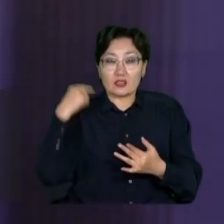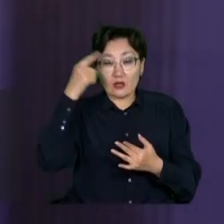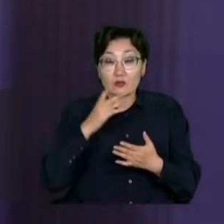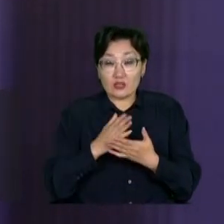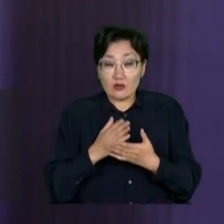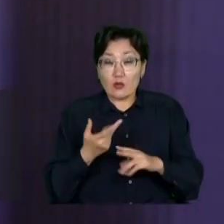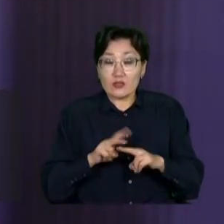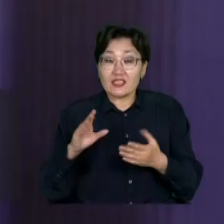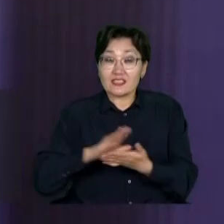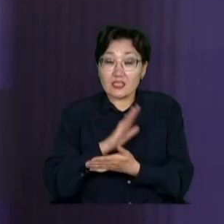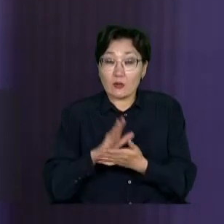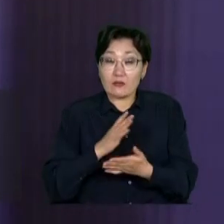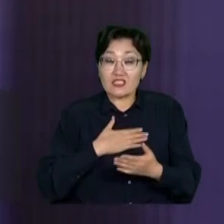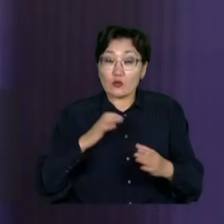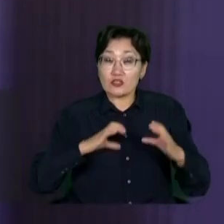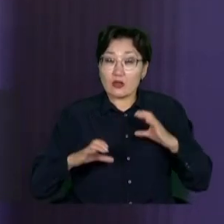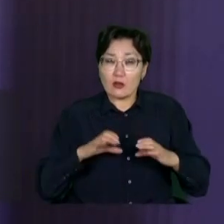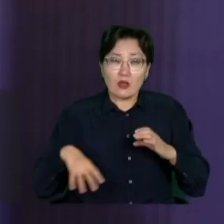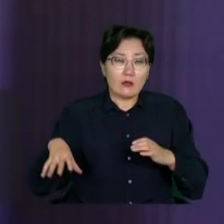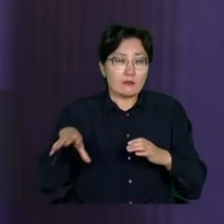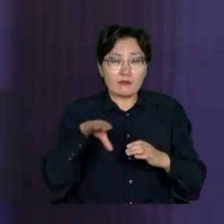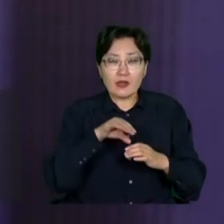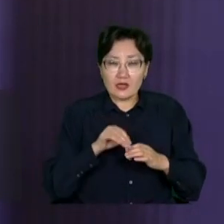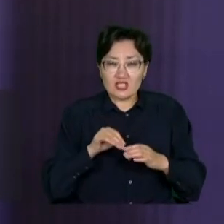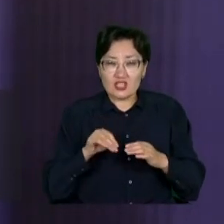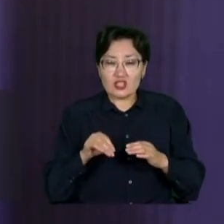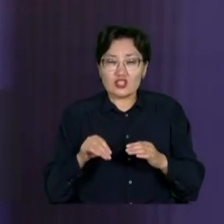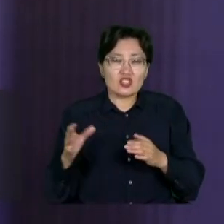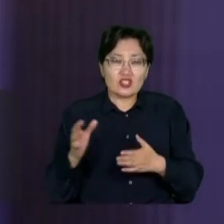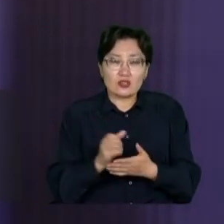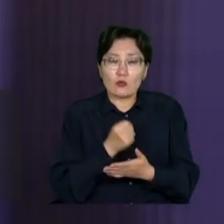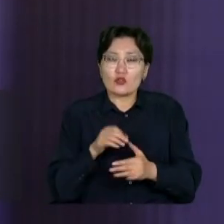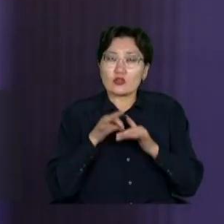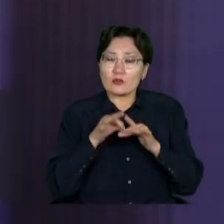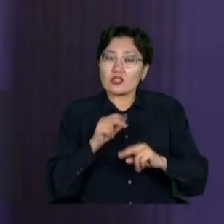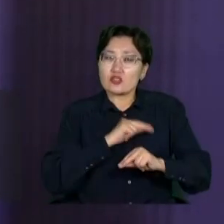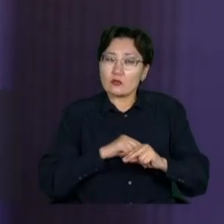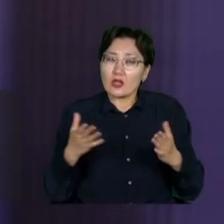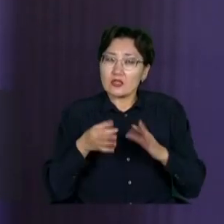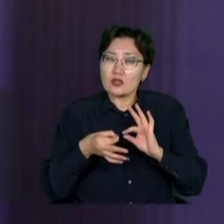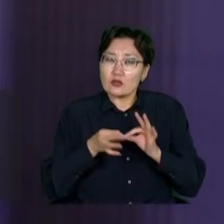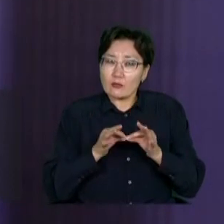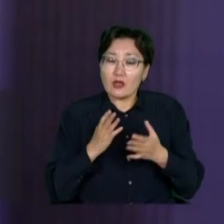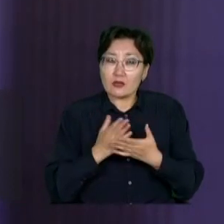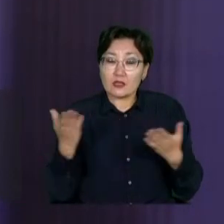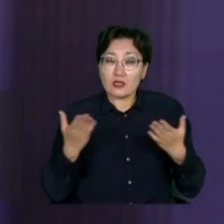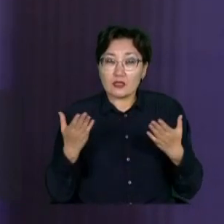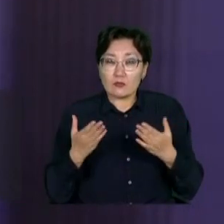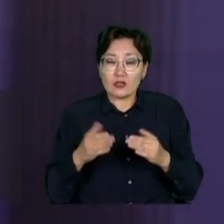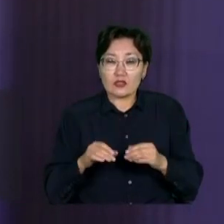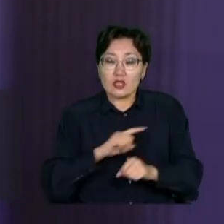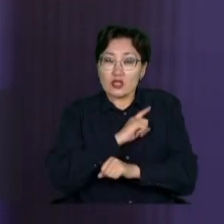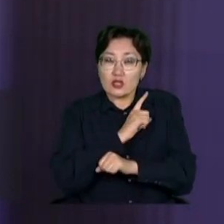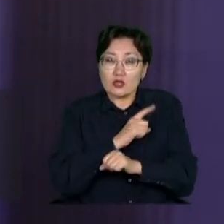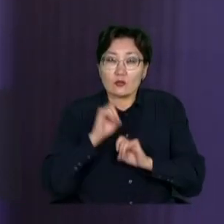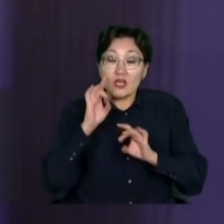газетте біздің университетіміздің барлық жетістіктері, қандай қиындықтар болған, қандай мықты тұлғалар